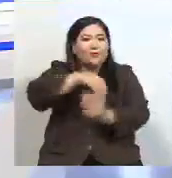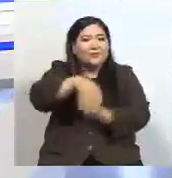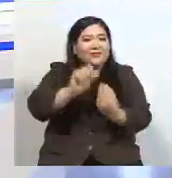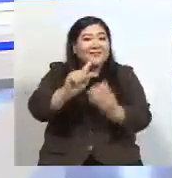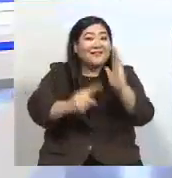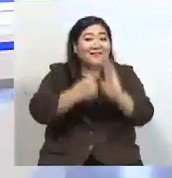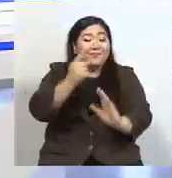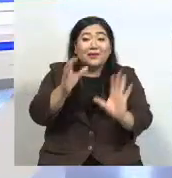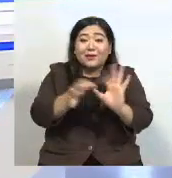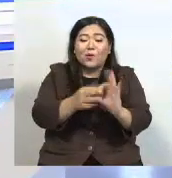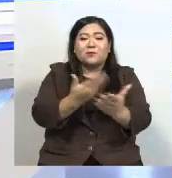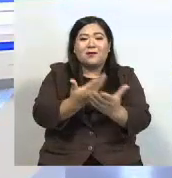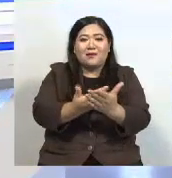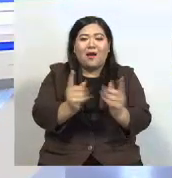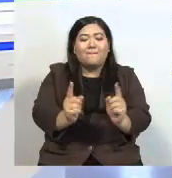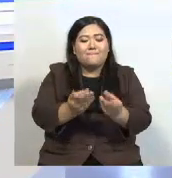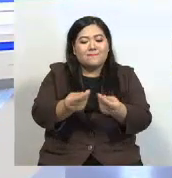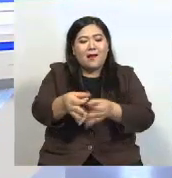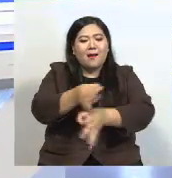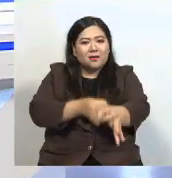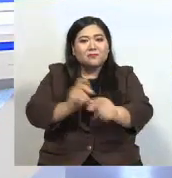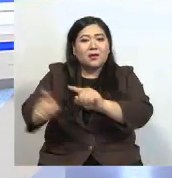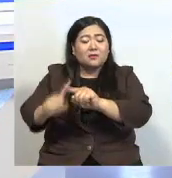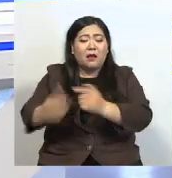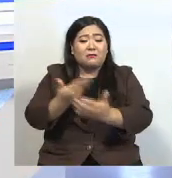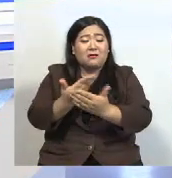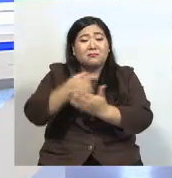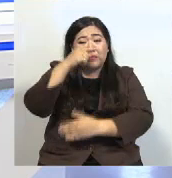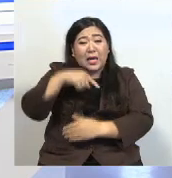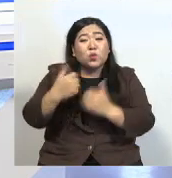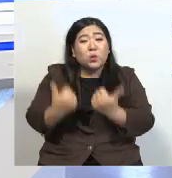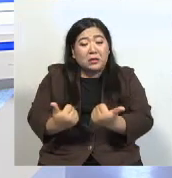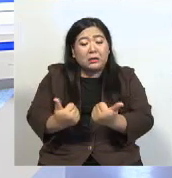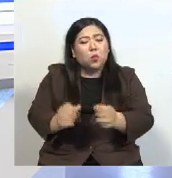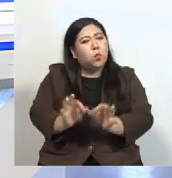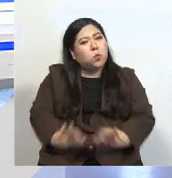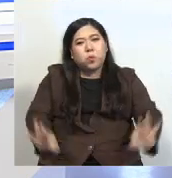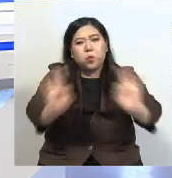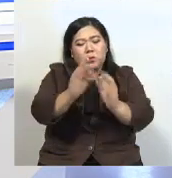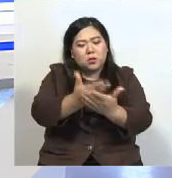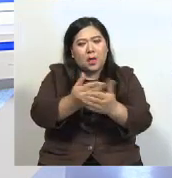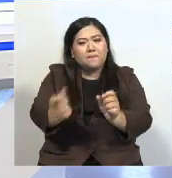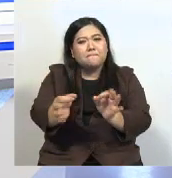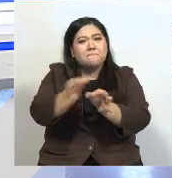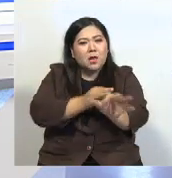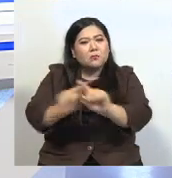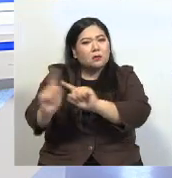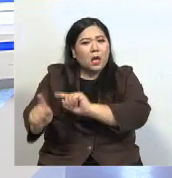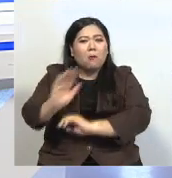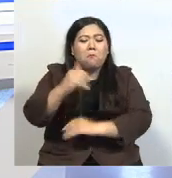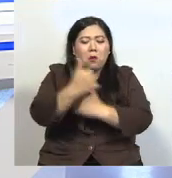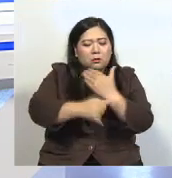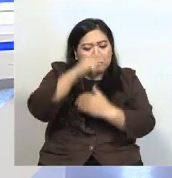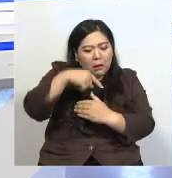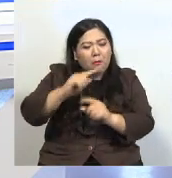ะเริ่มกันที่เรื่องของอัตราแลกเปลี่ยนค่าเงินบาทกันก่อนเลยถ้าเกิดพูดถึงเนี่ยอัตราแลกเปลี่ยนถือว่าเป็นปัจจัยสําคัญแล้วก็เป็นปัจจัยเสี่ยงสําหรับเรื่อง